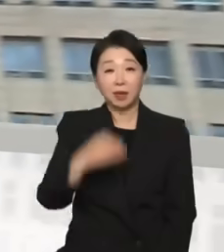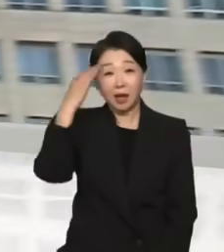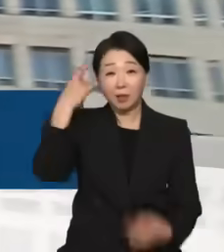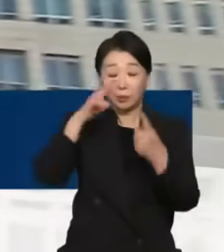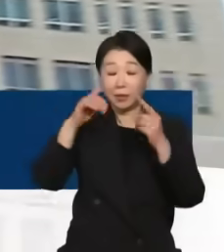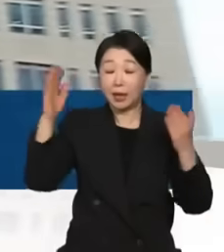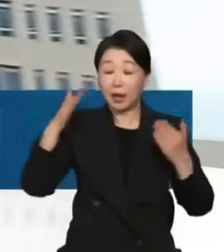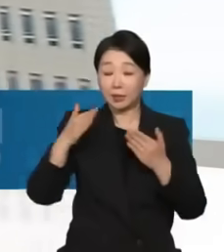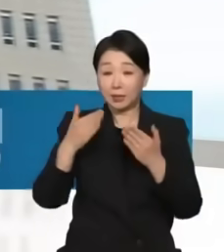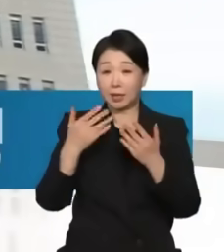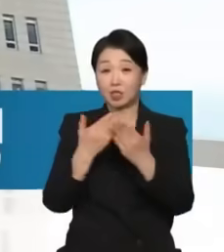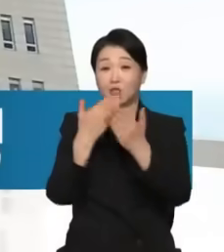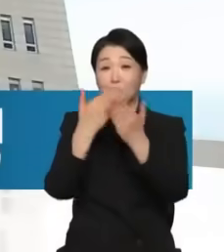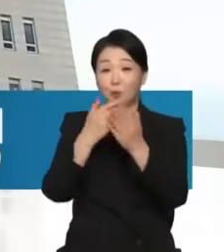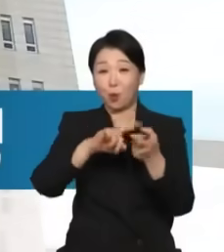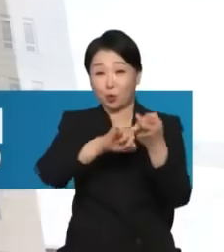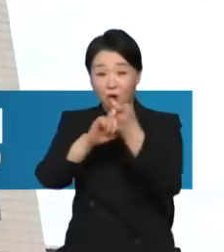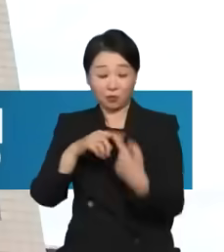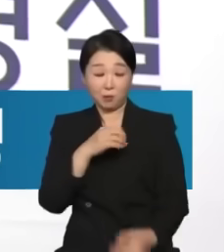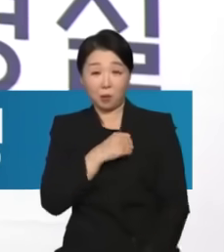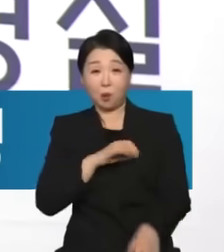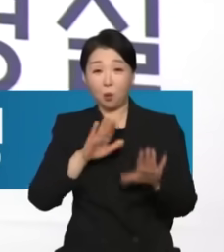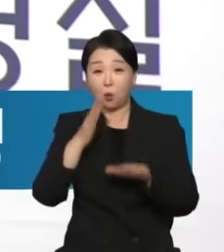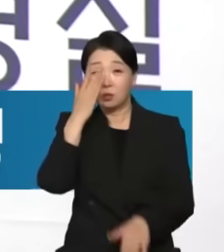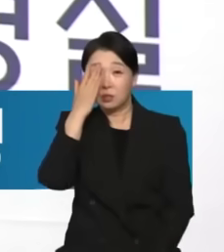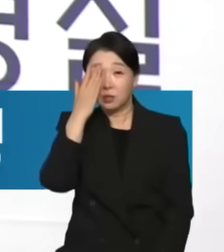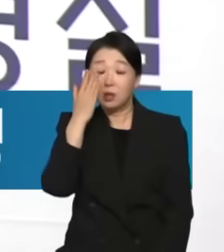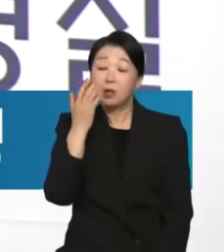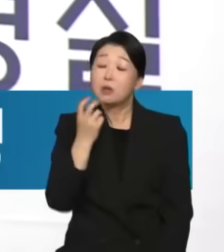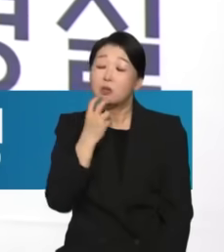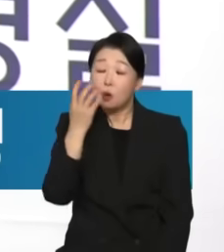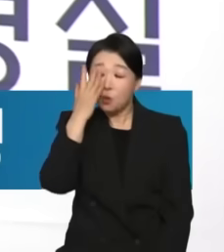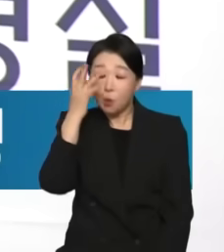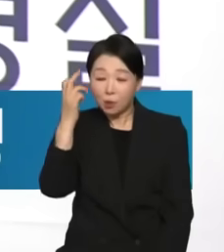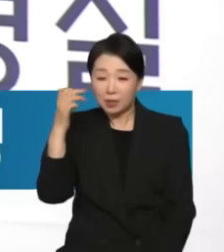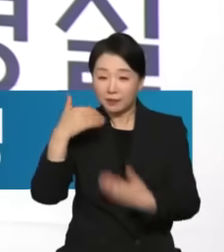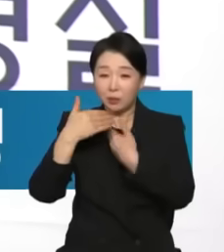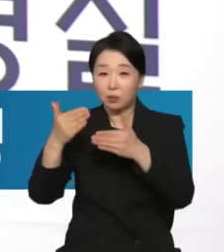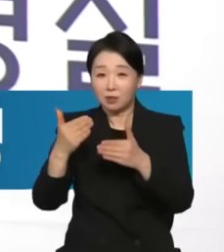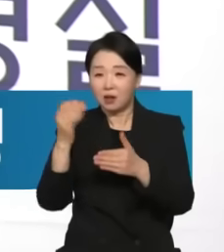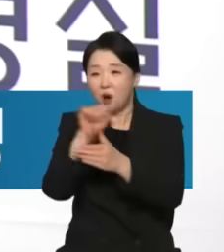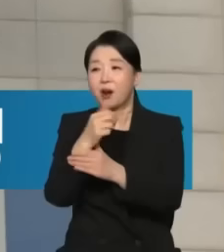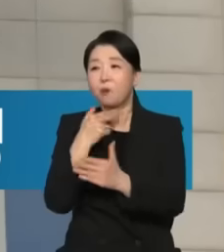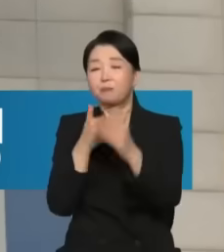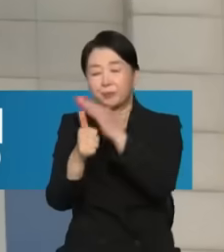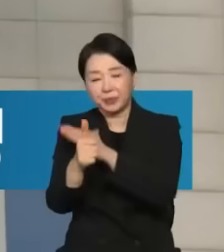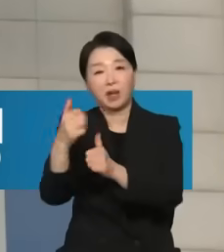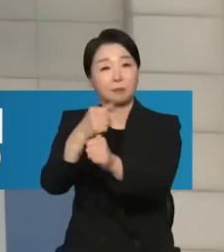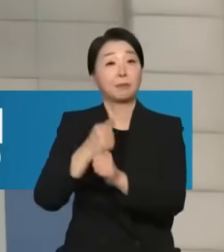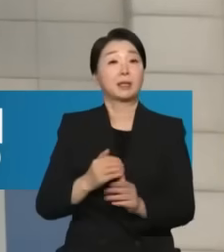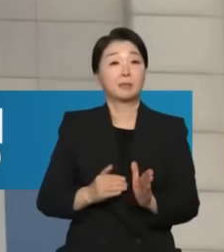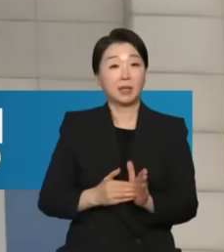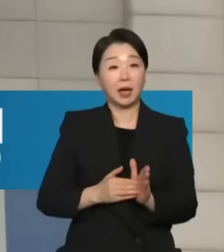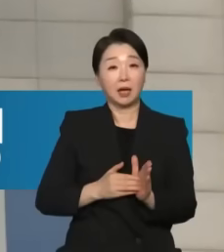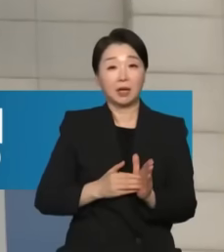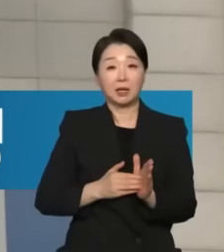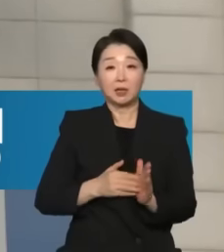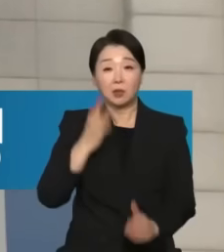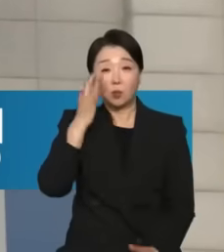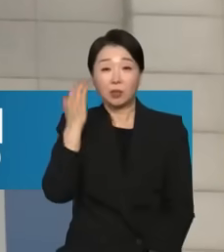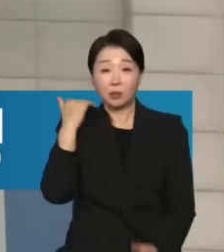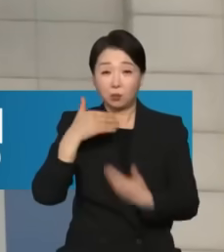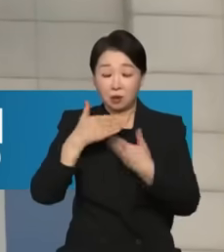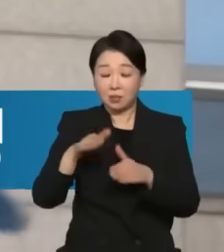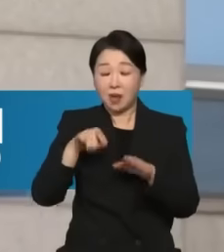한국대학생 진보연합 회원들이 오늘 서울 용산 대통령실에 허락 없이 들어가려다 경찰에 연행됐습니다. 이들은 용산 대통령실 앞에